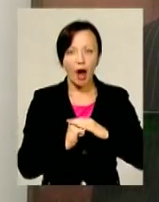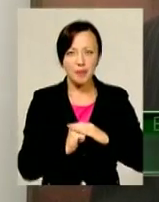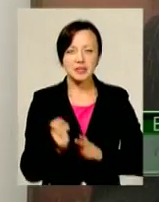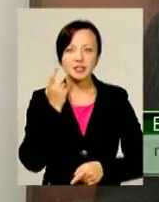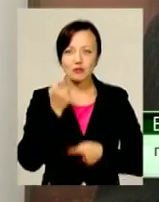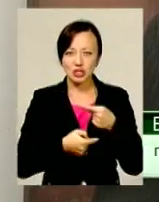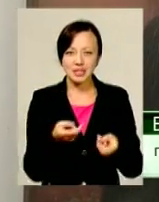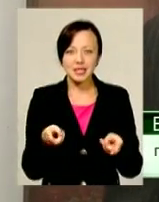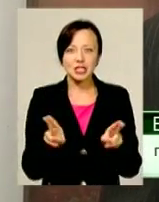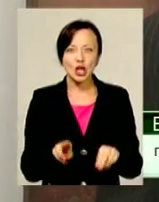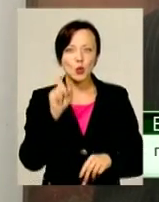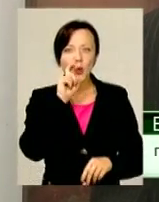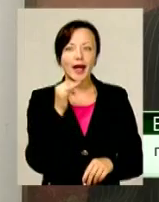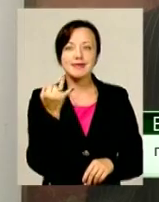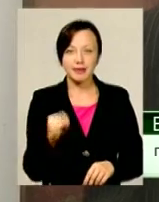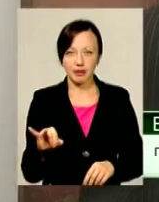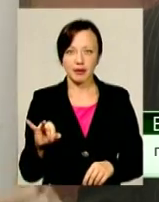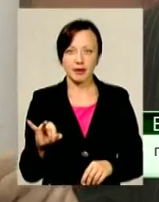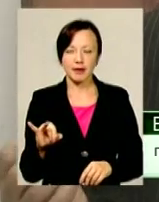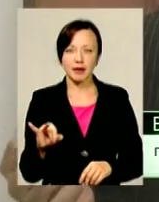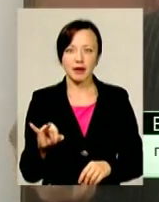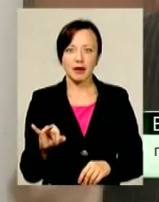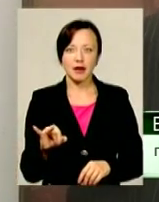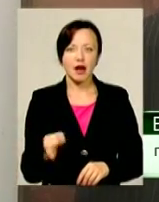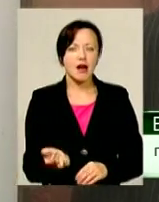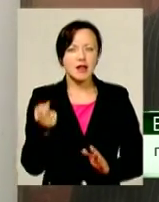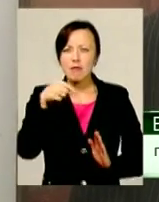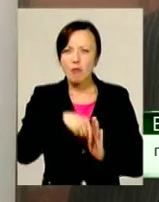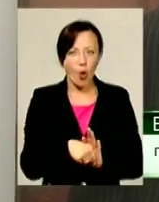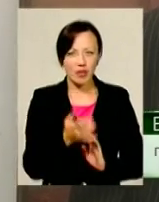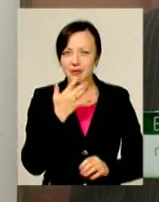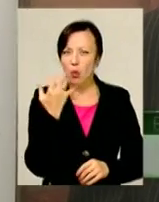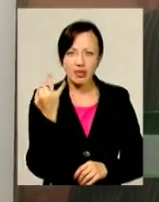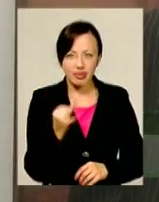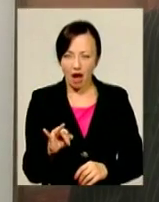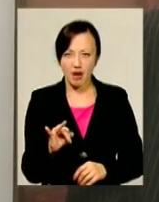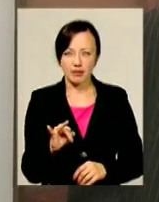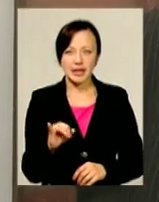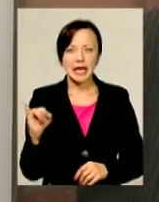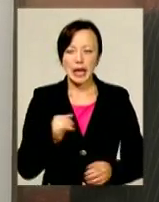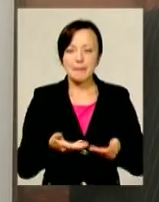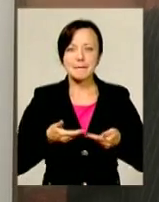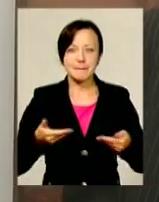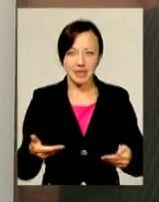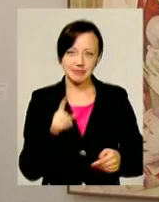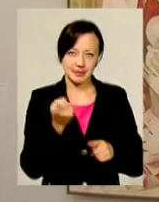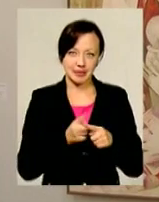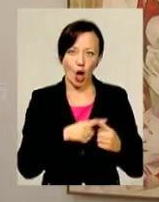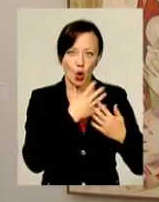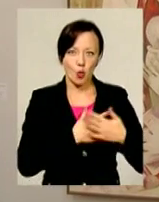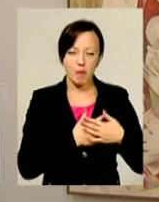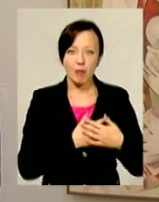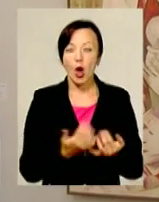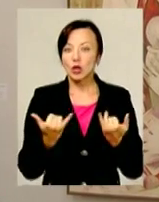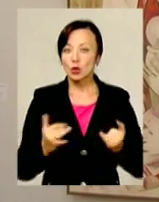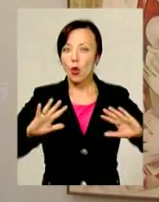завжди залишається українським, глибоко національним. І ми його за це і любимо. Цього